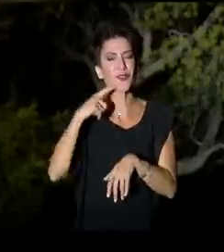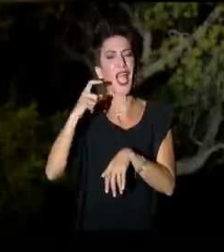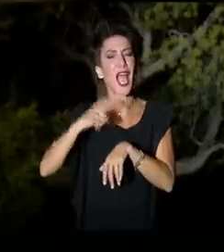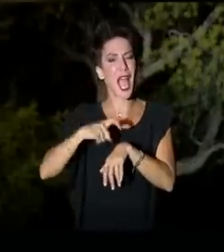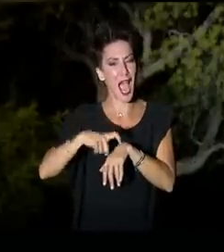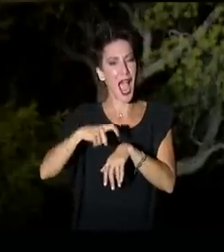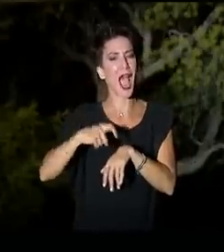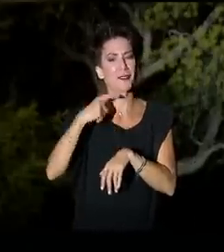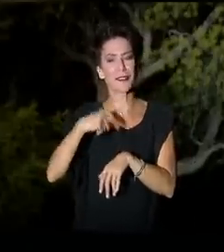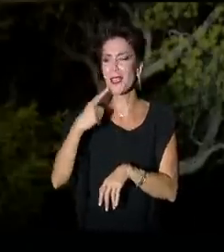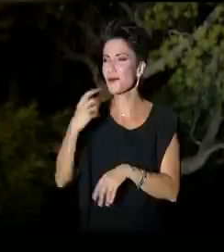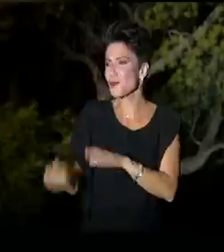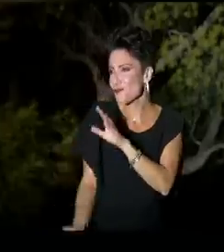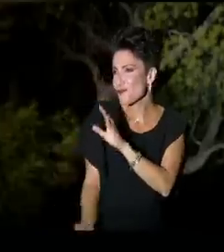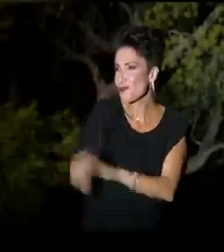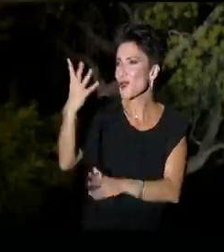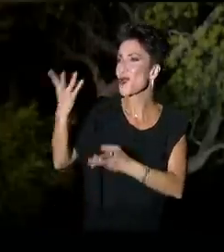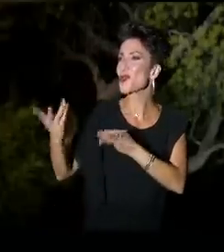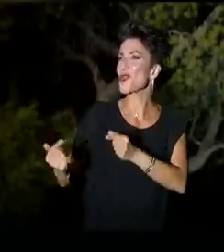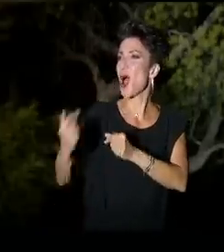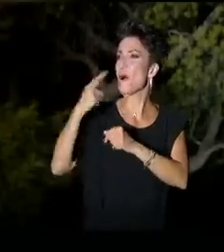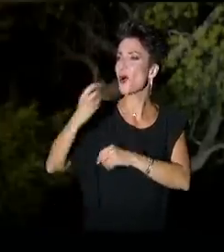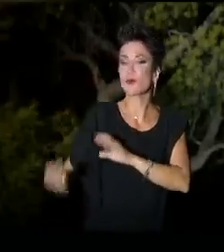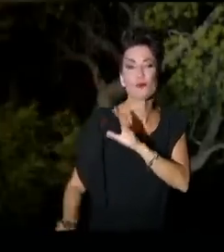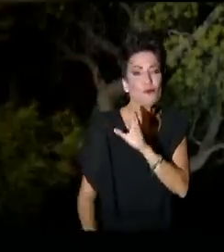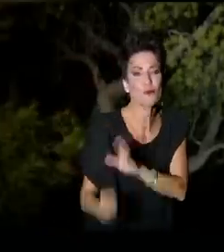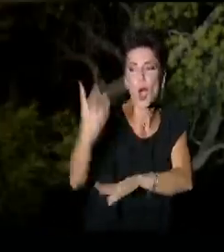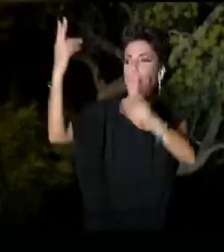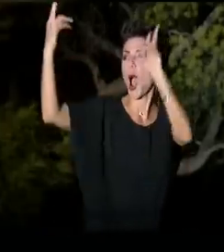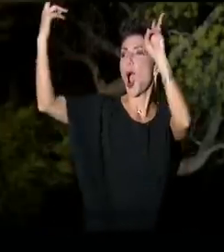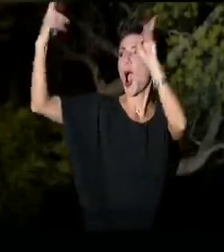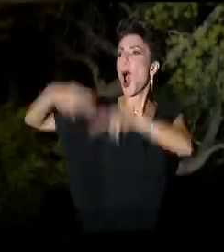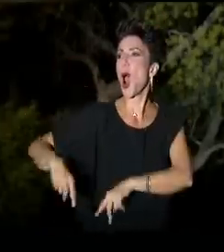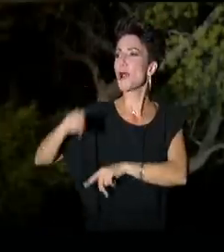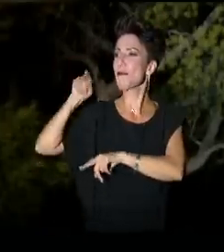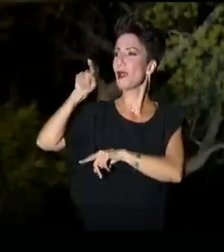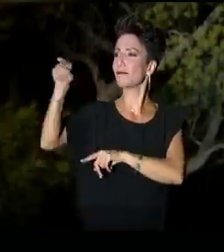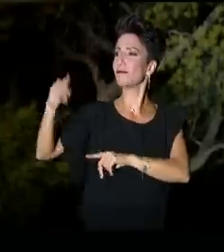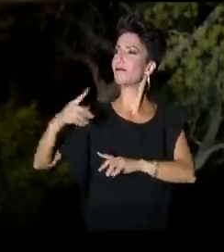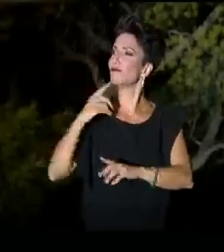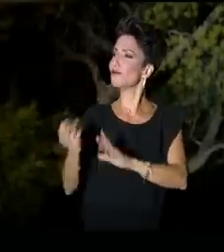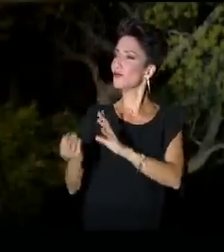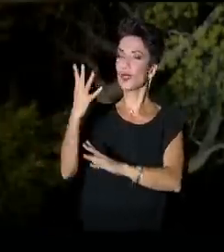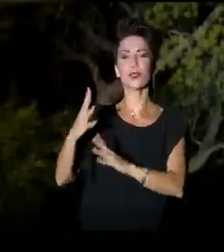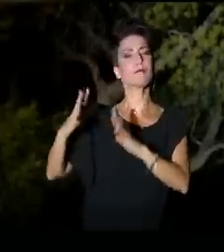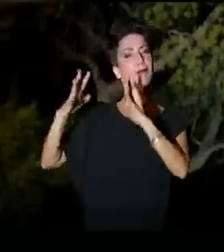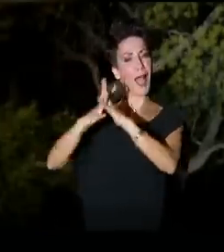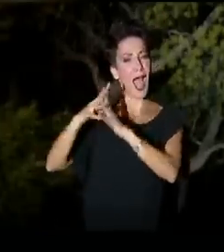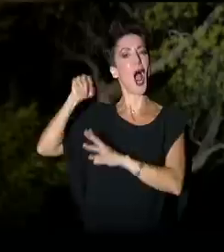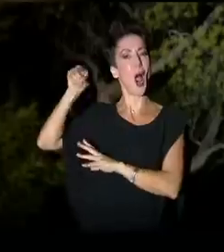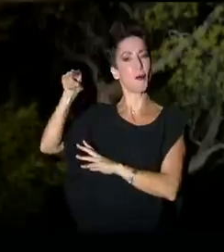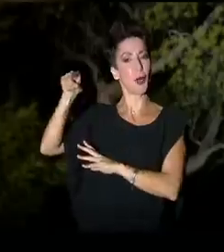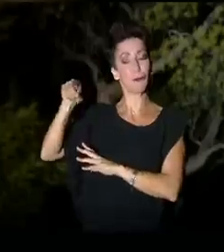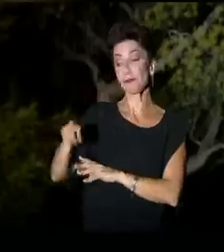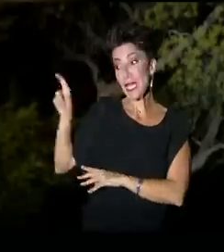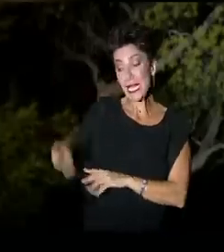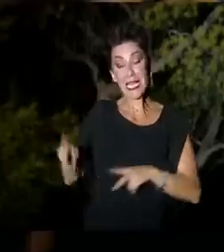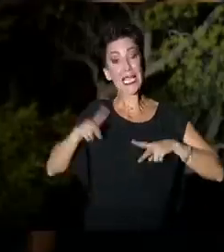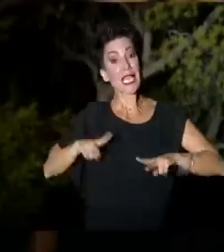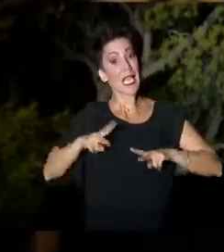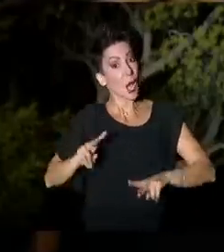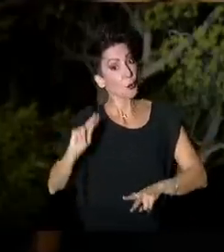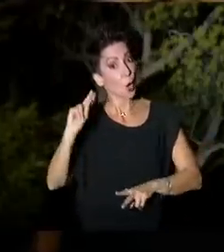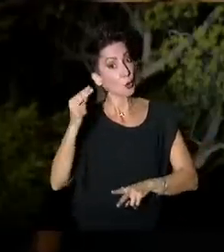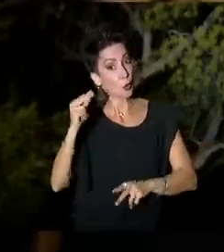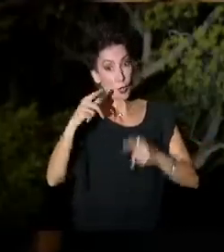γνωριμίας σας με την Ακρόπολη. Όπως είπε και η Υπουργός Πολιτισμού, ο προηγούμενος φωτισμός του Ιερού